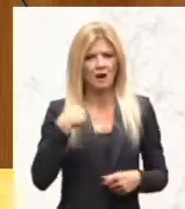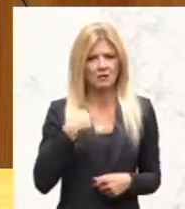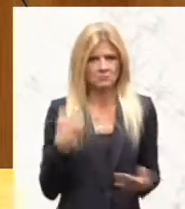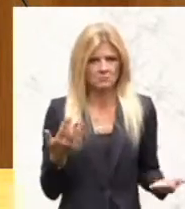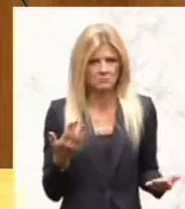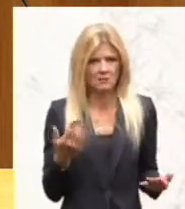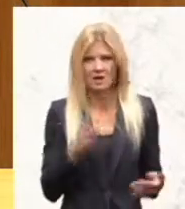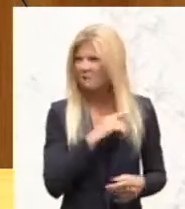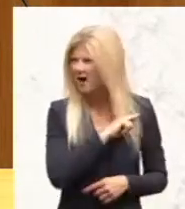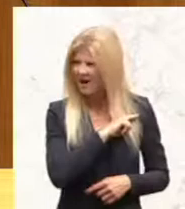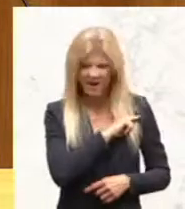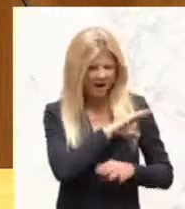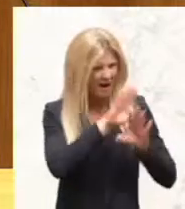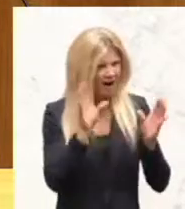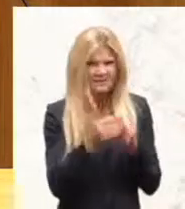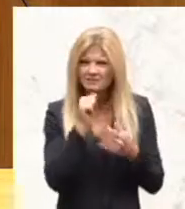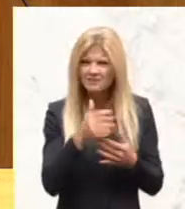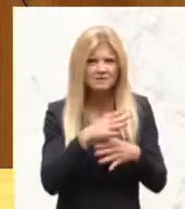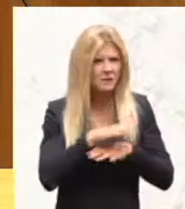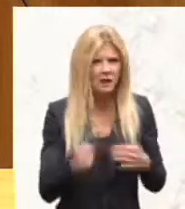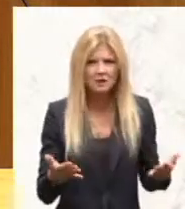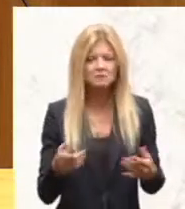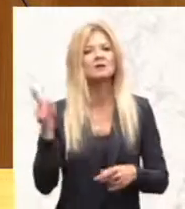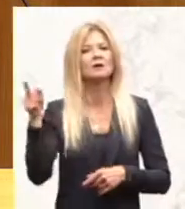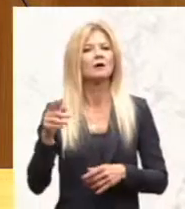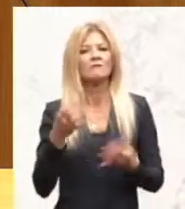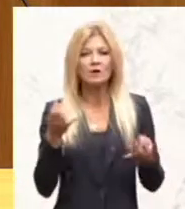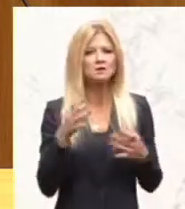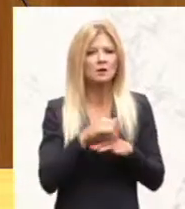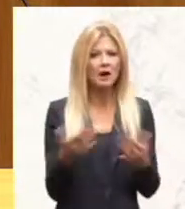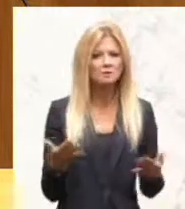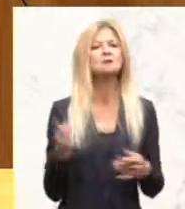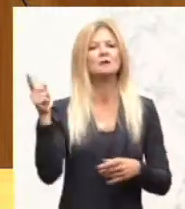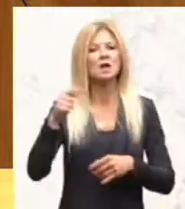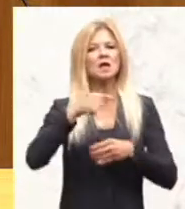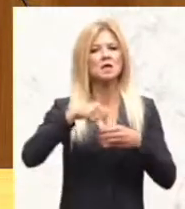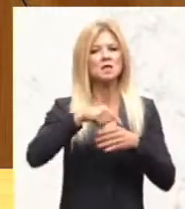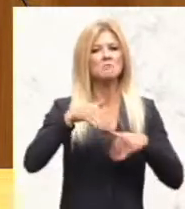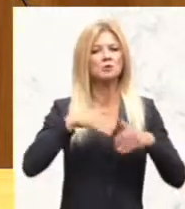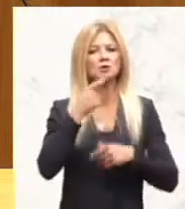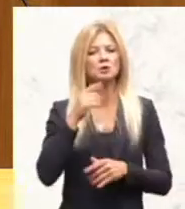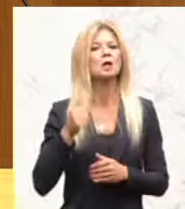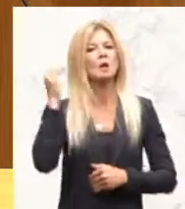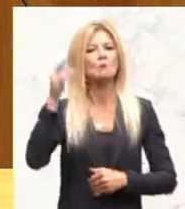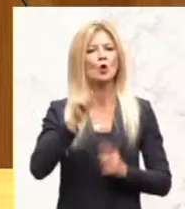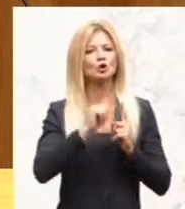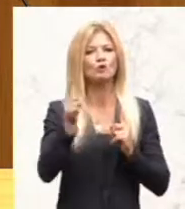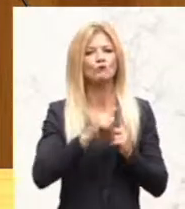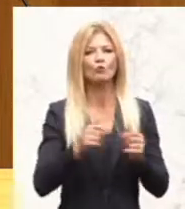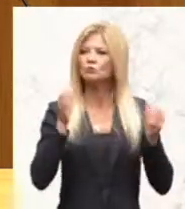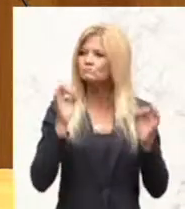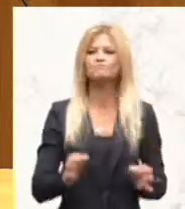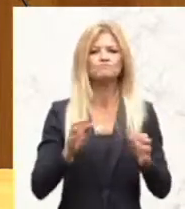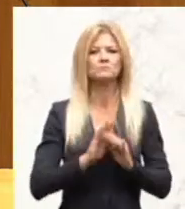Alles nicht geschehen. Holladrian, im Ministerium fällt im Kabinett der Beschluss, Behördenfunk neu, ganz egal, ob die Bundesländer mit tun oder nicht.